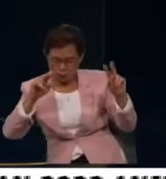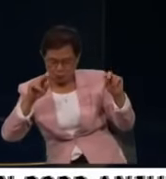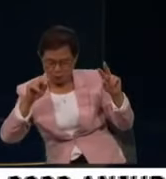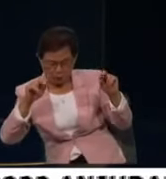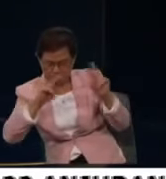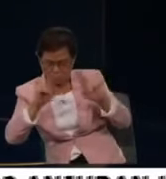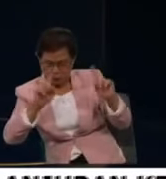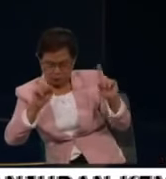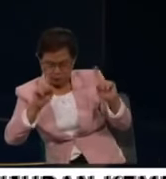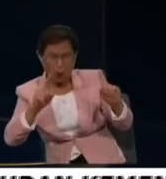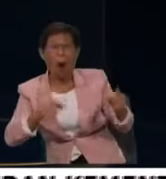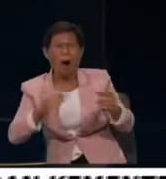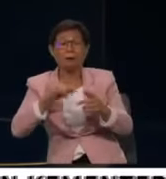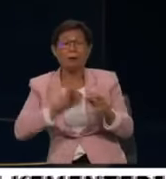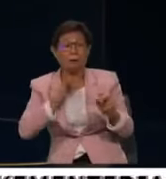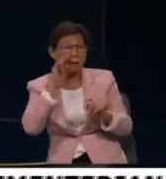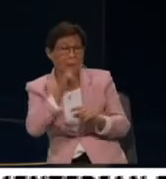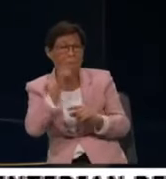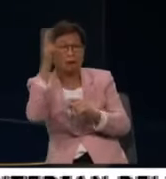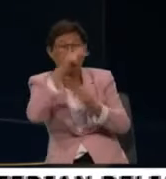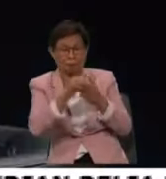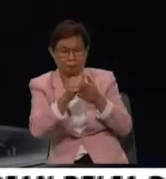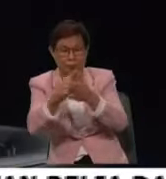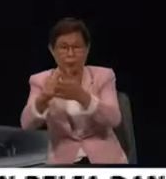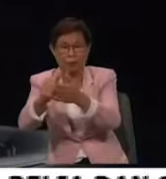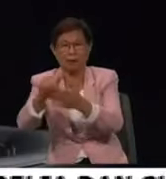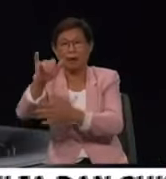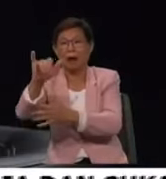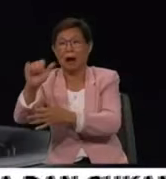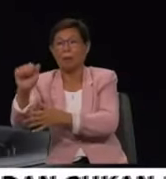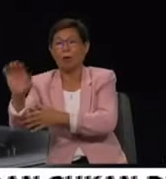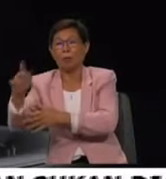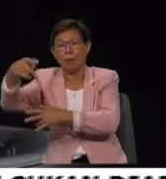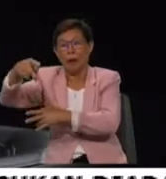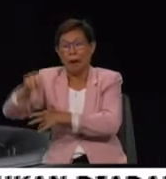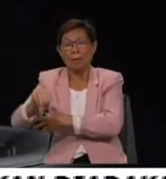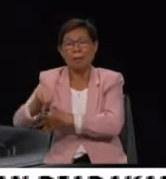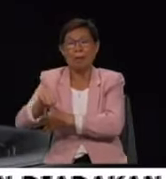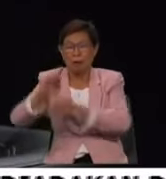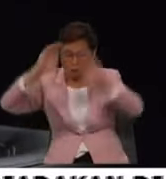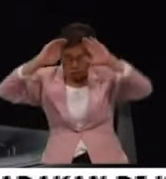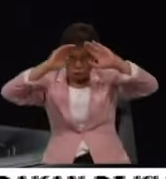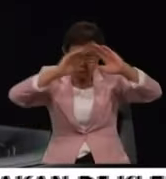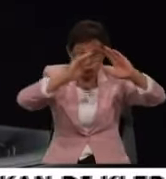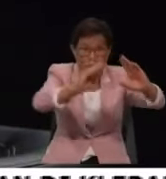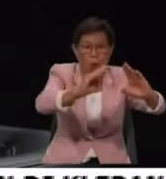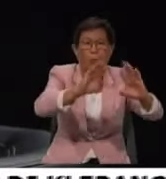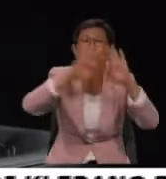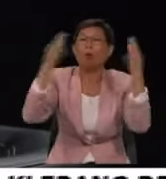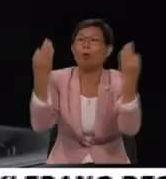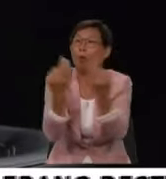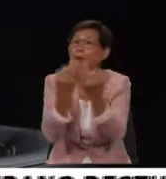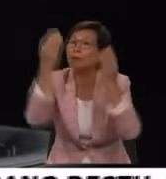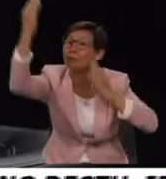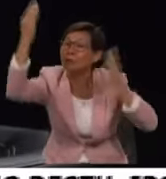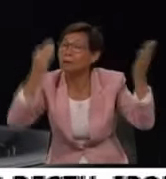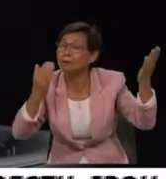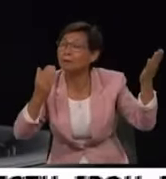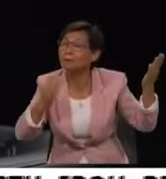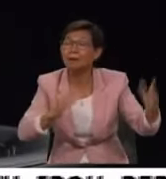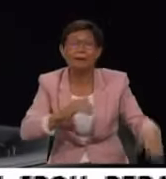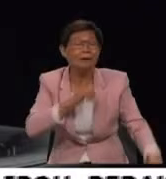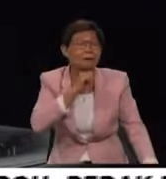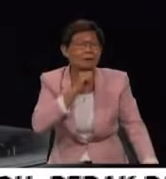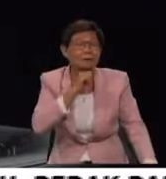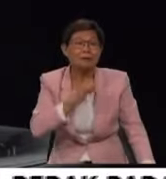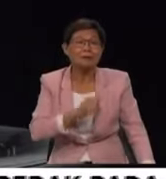saya lihat kerajaan hari ini di bawah kepimpinan Yang Amat Berhormat Perdana Menteri lebih fokus kepada keluarga Malaysia tanpa mengambil